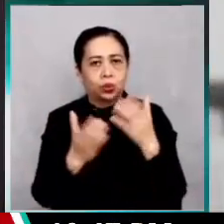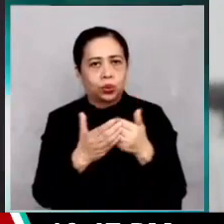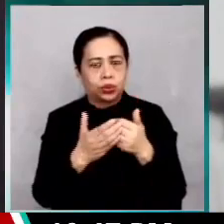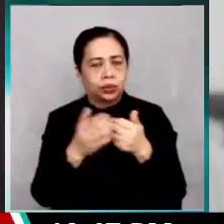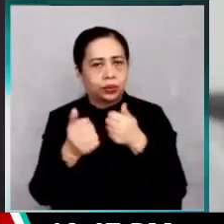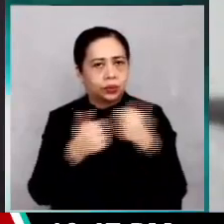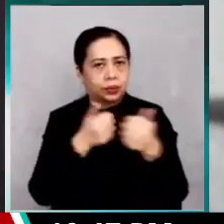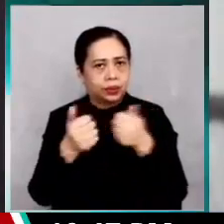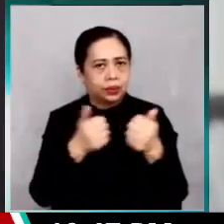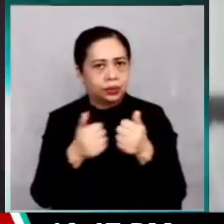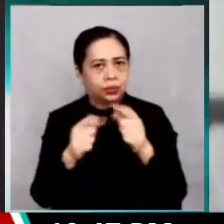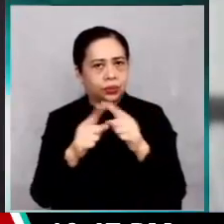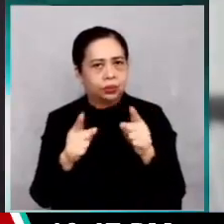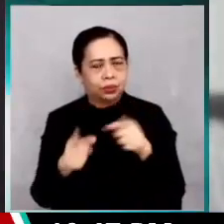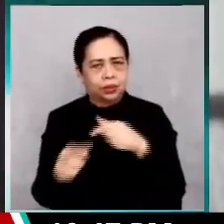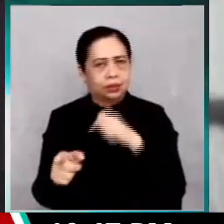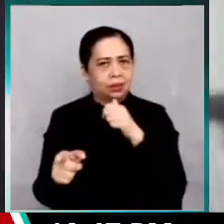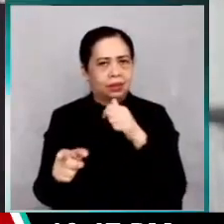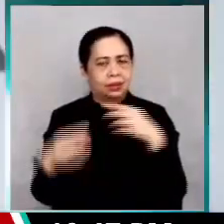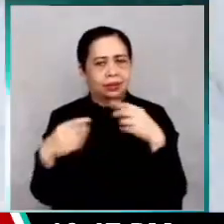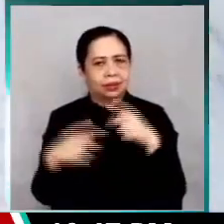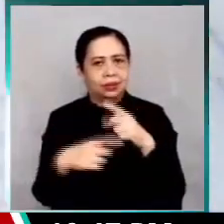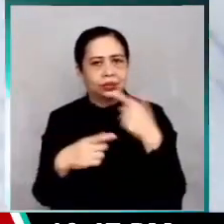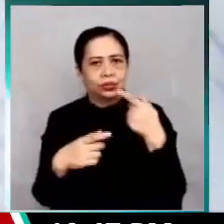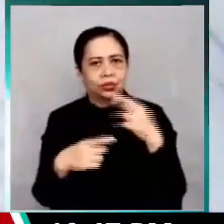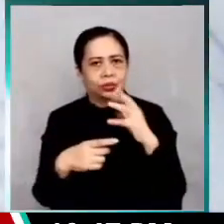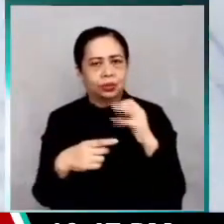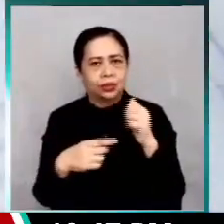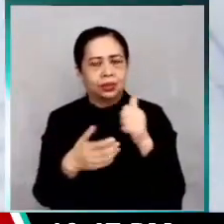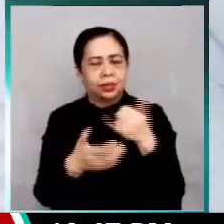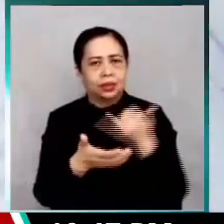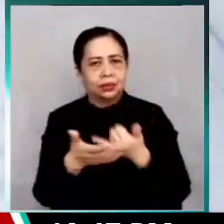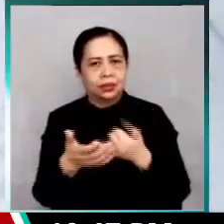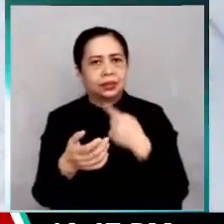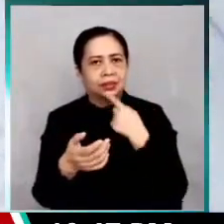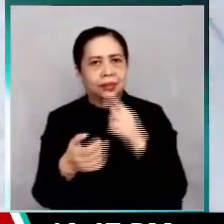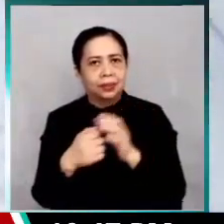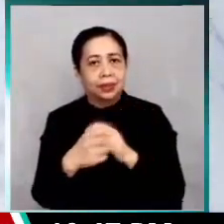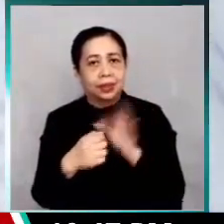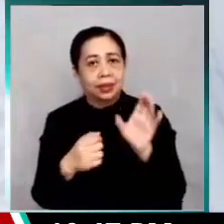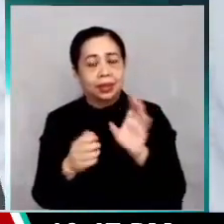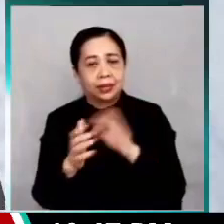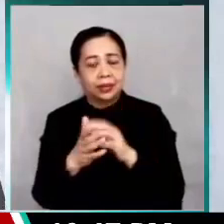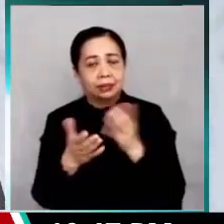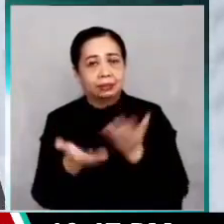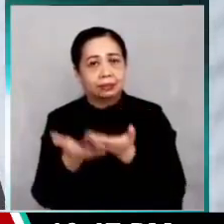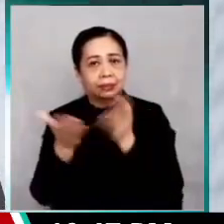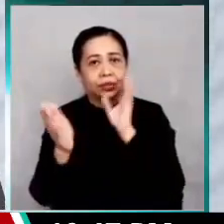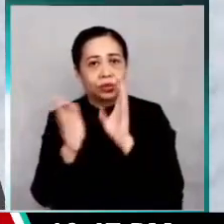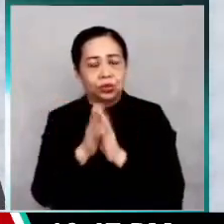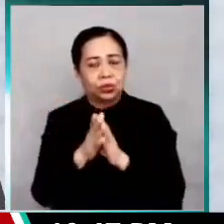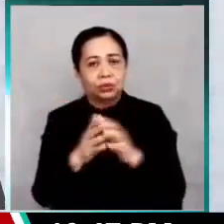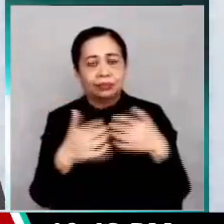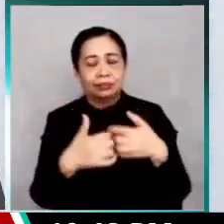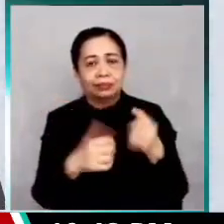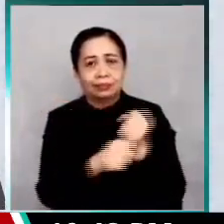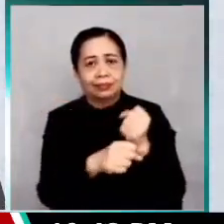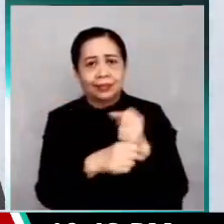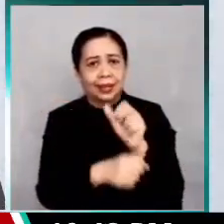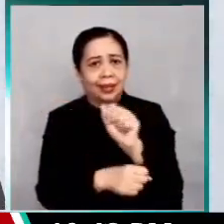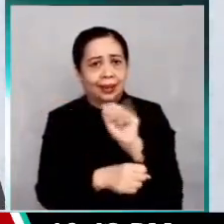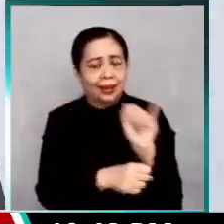Pero tinanggihan ng German artist ang award. Sabay sabing ang kanyang entry, generated ng AI o